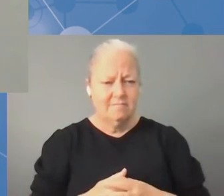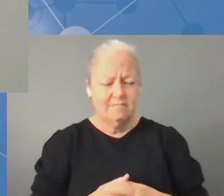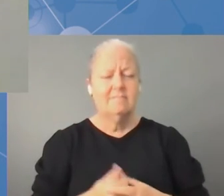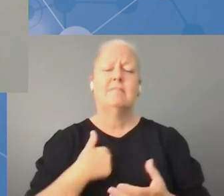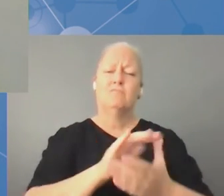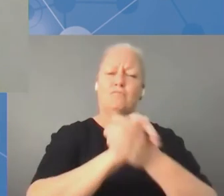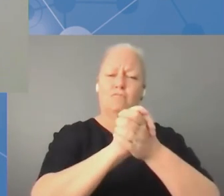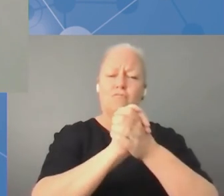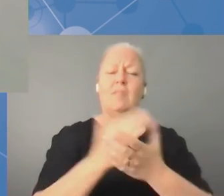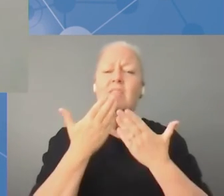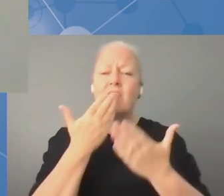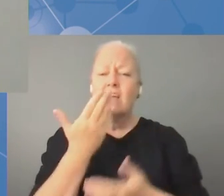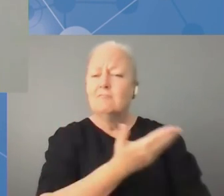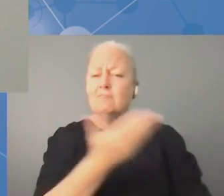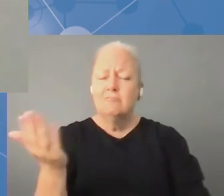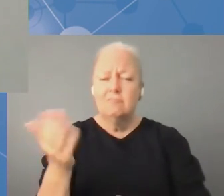Голландии. Хочу